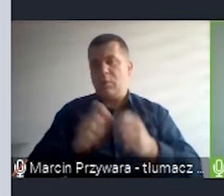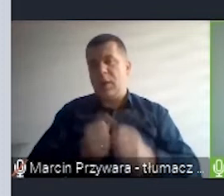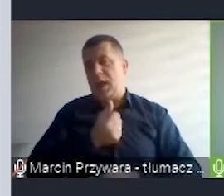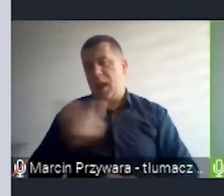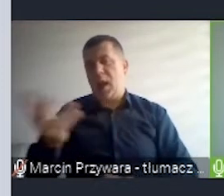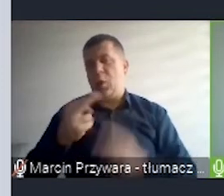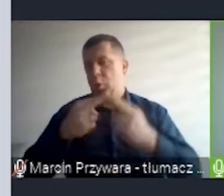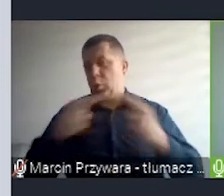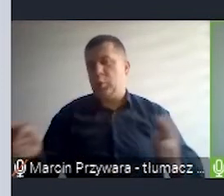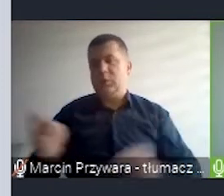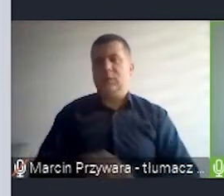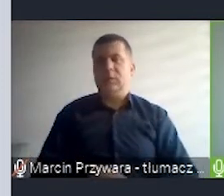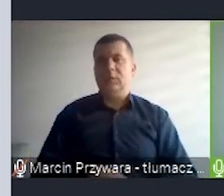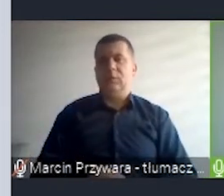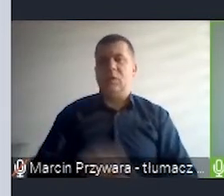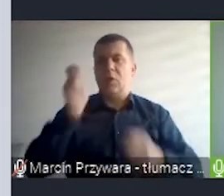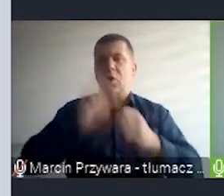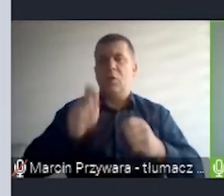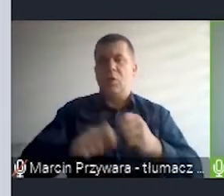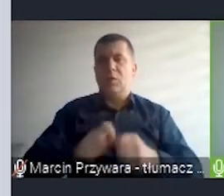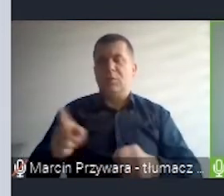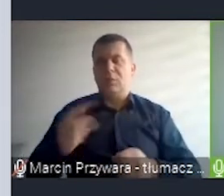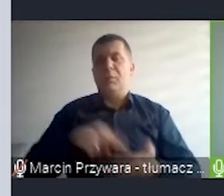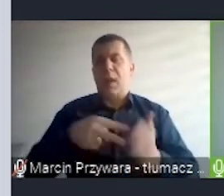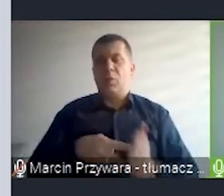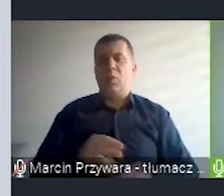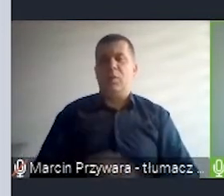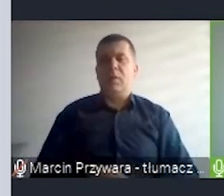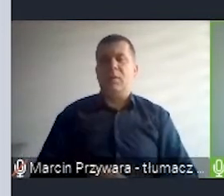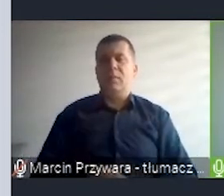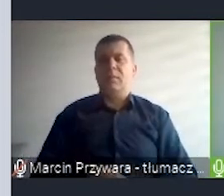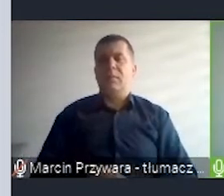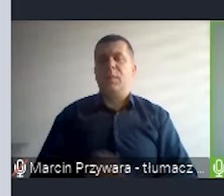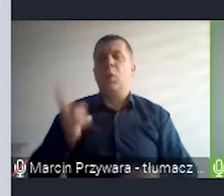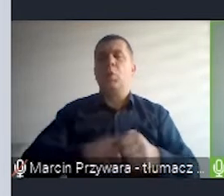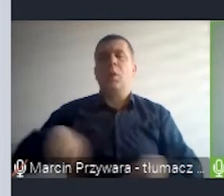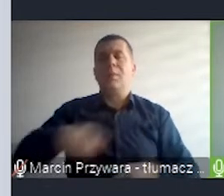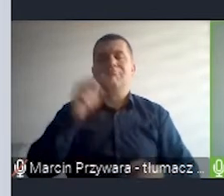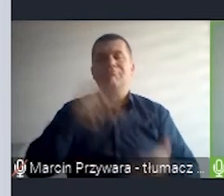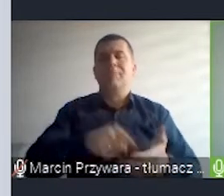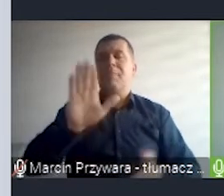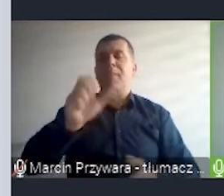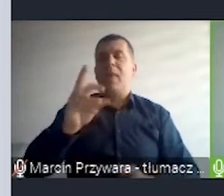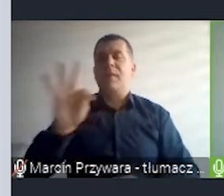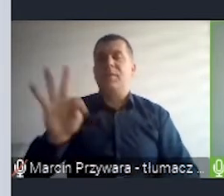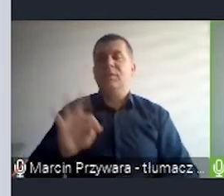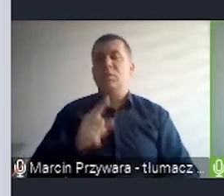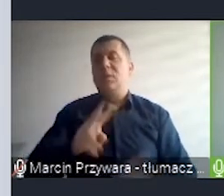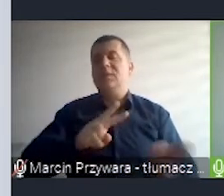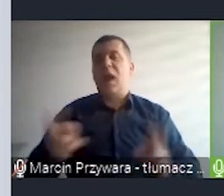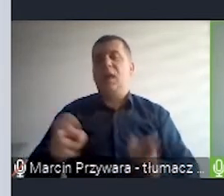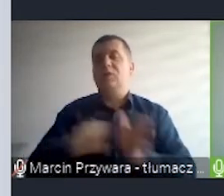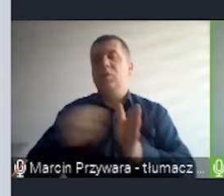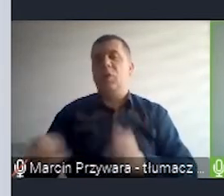kilka różnych kontroli zakłada i która trafi na beneficjenta, to zależy